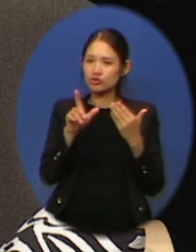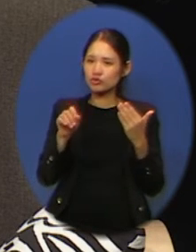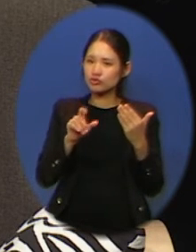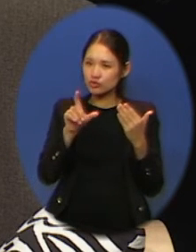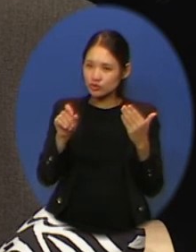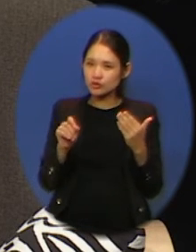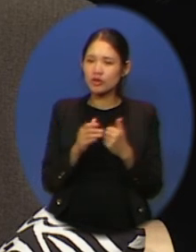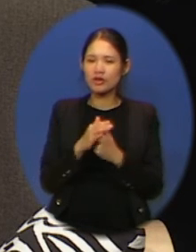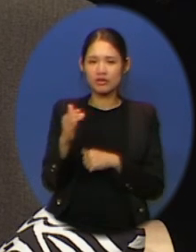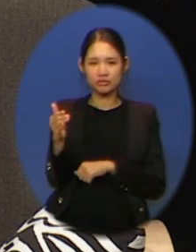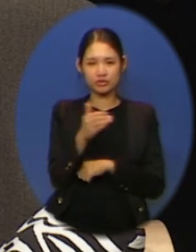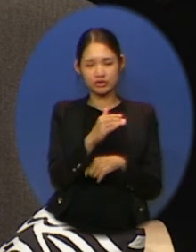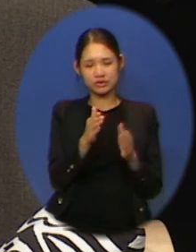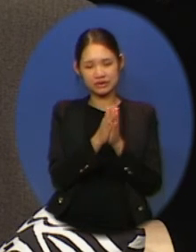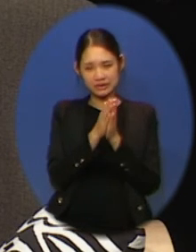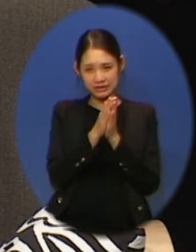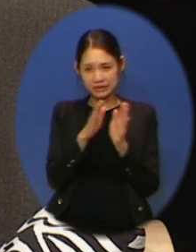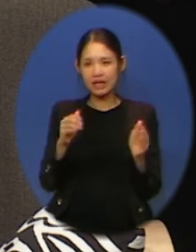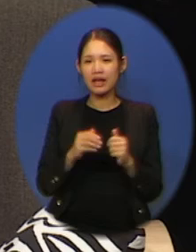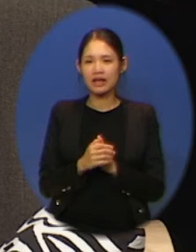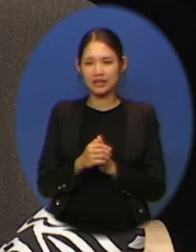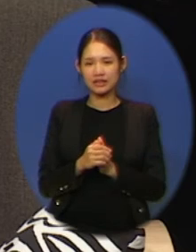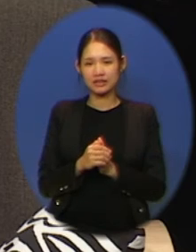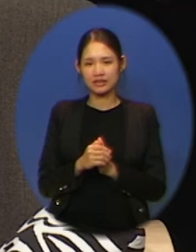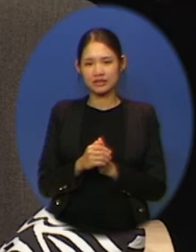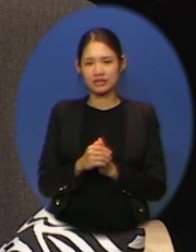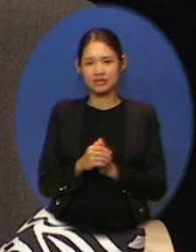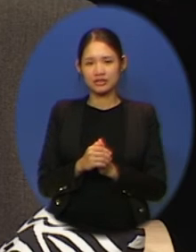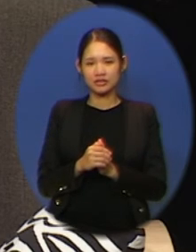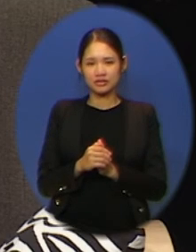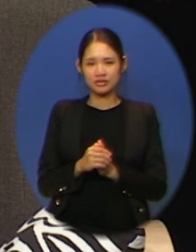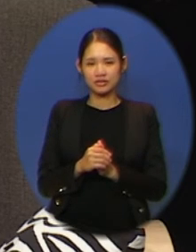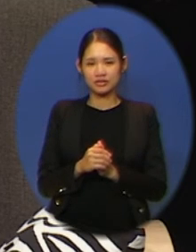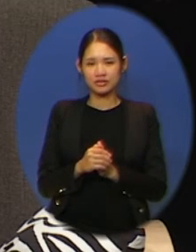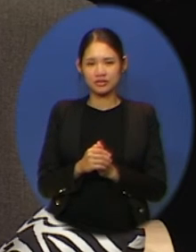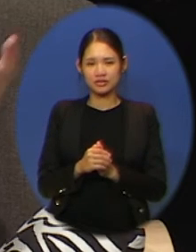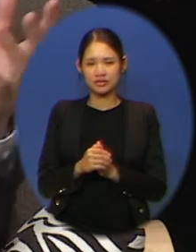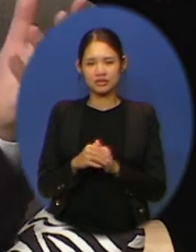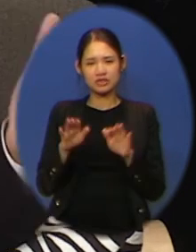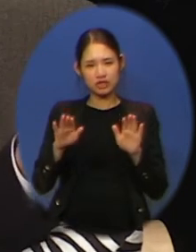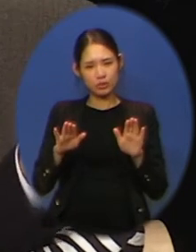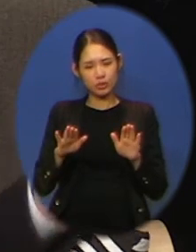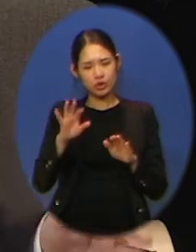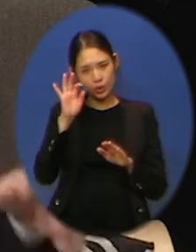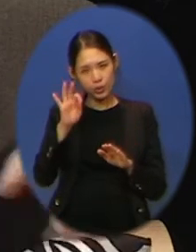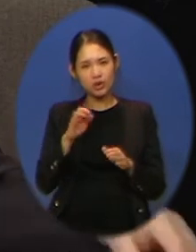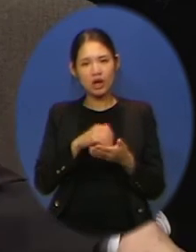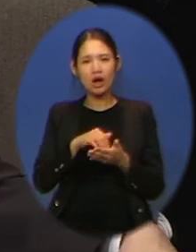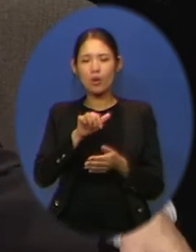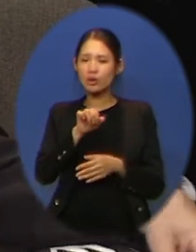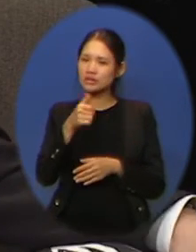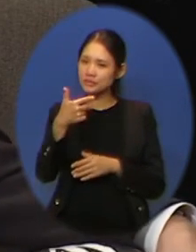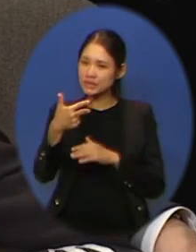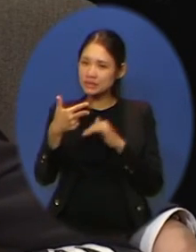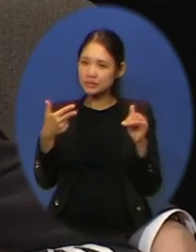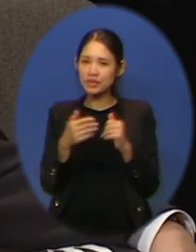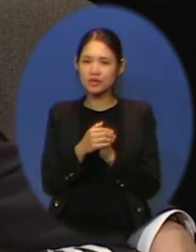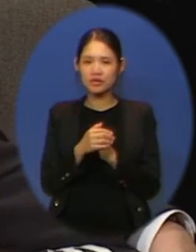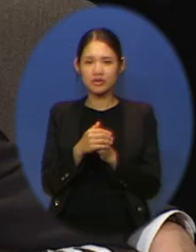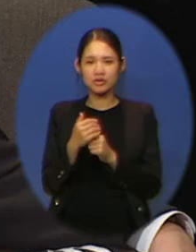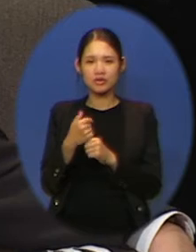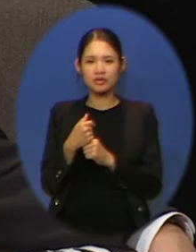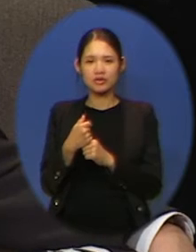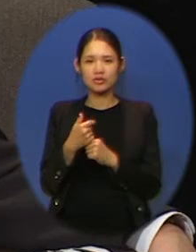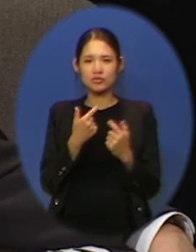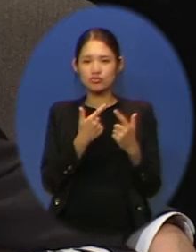시작인데 네. 9월 달서부터 70명 예. 이번에도 57명이니까 60명이 70명